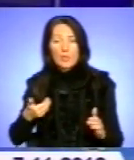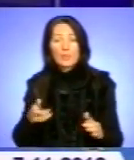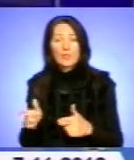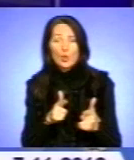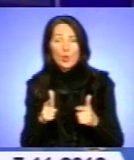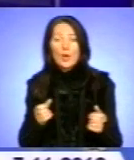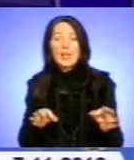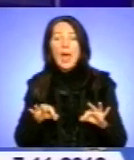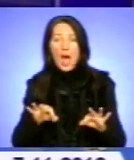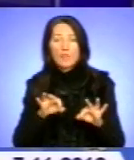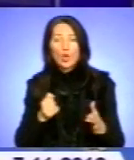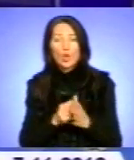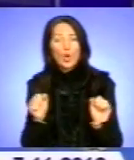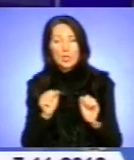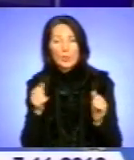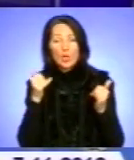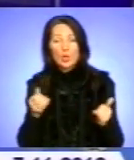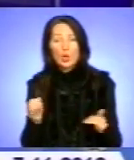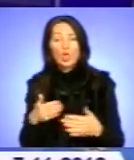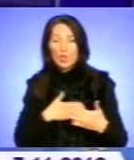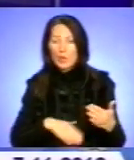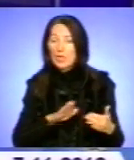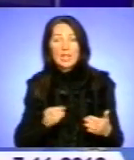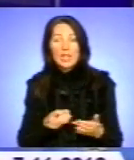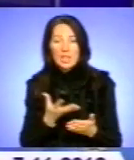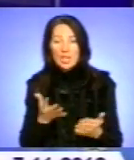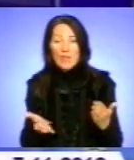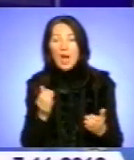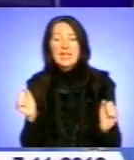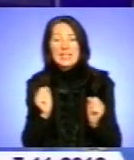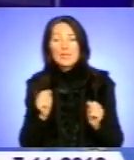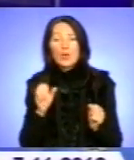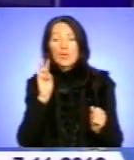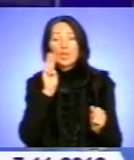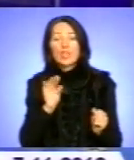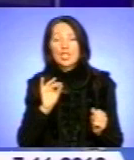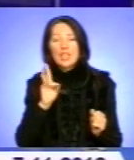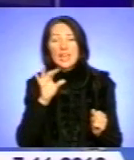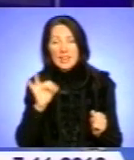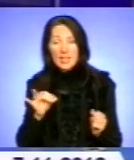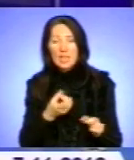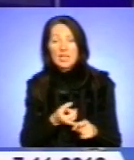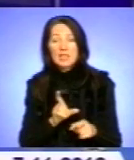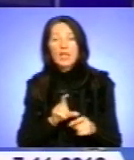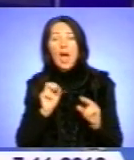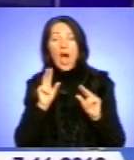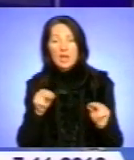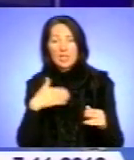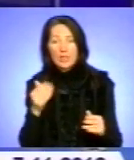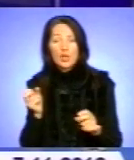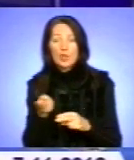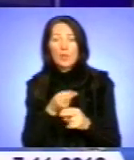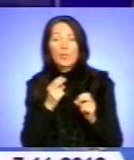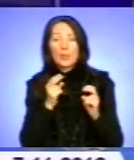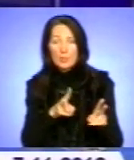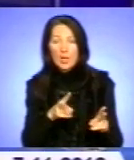Підготувати авто до зими сьогодні задоволення не з дешевих, але зимові шини – це гарантія вашої безпеки на дорозі, запевняють